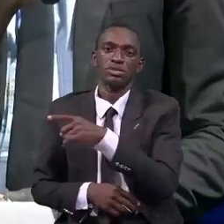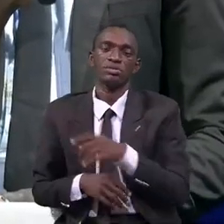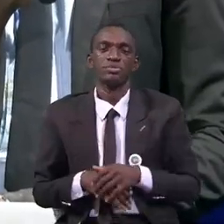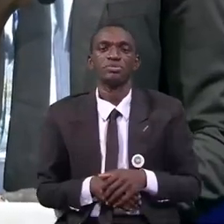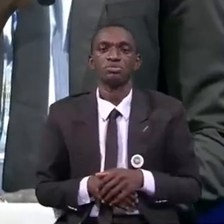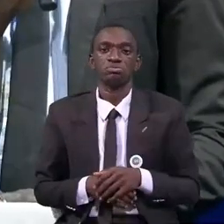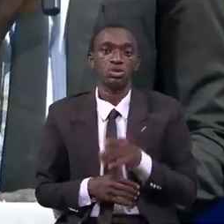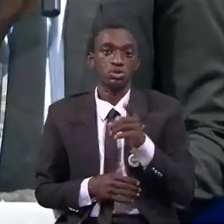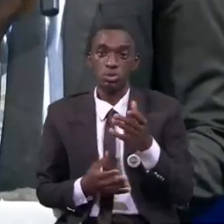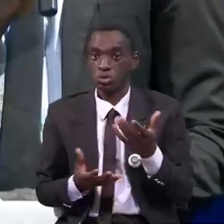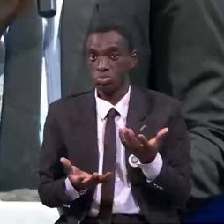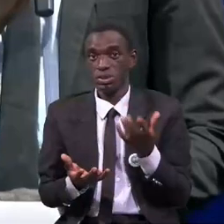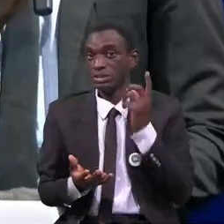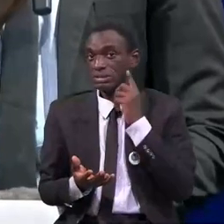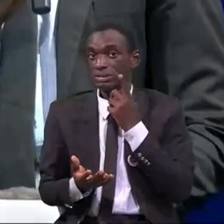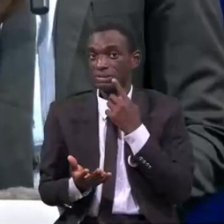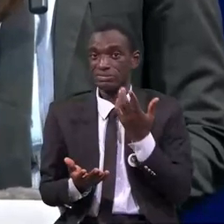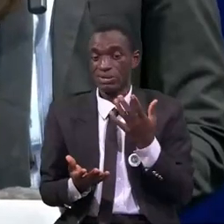ag avec